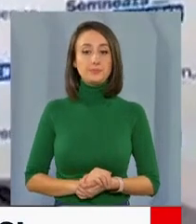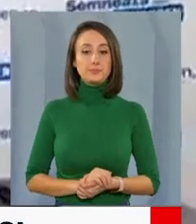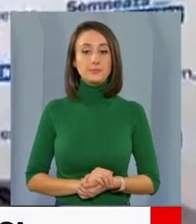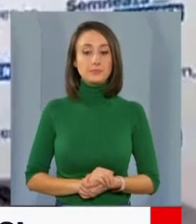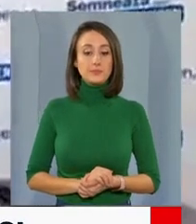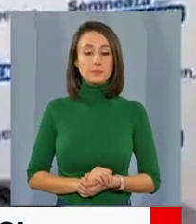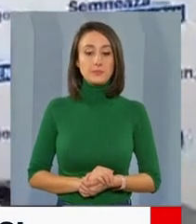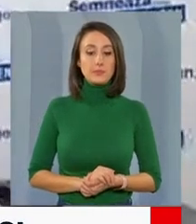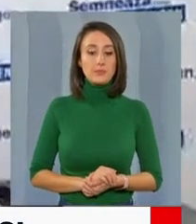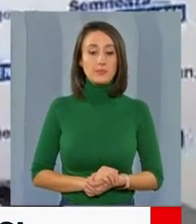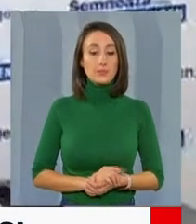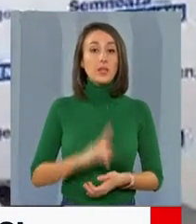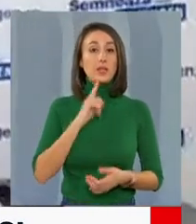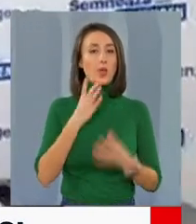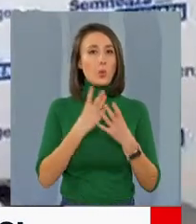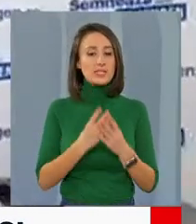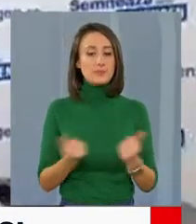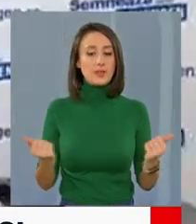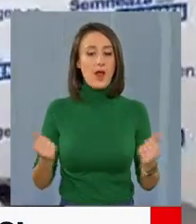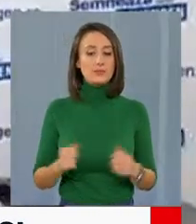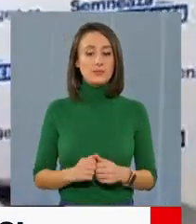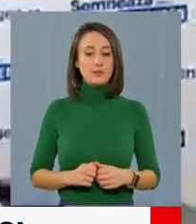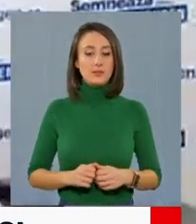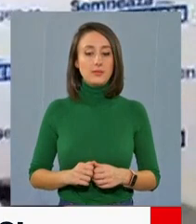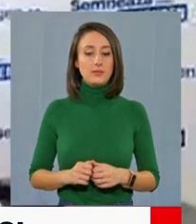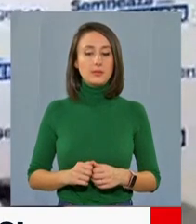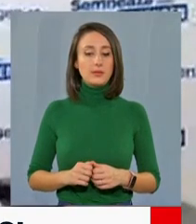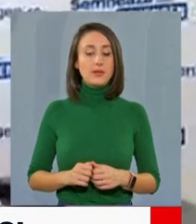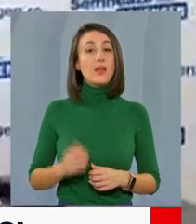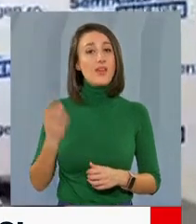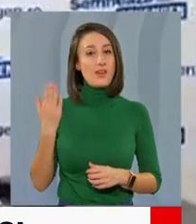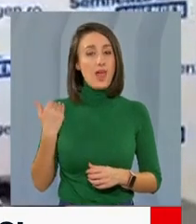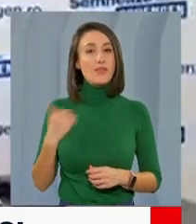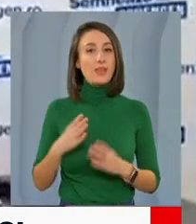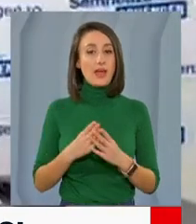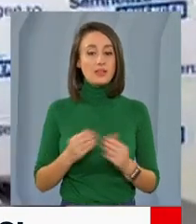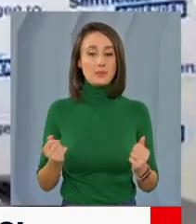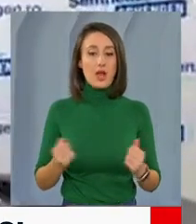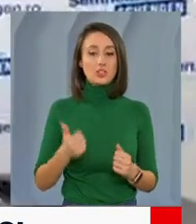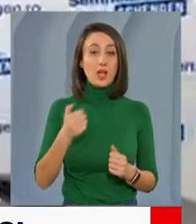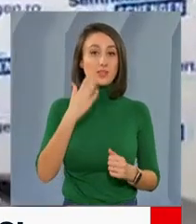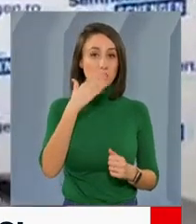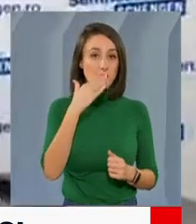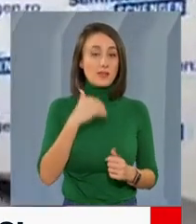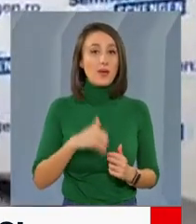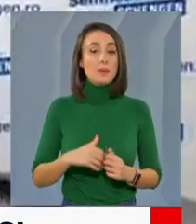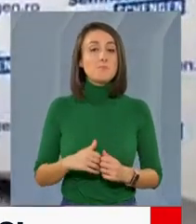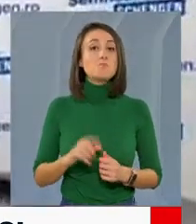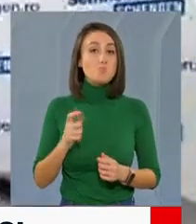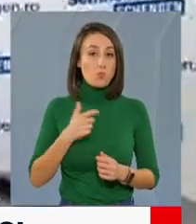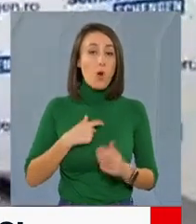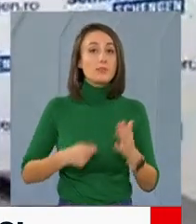decembrie 2022. Atunci când au expirat cele... Înainte de a expira, de fapt, cele 60 de zile în care poate